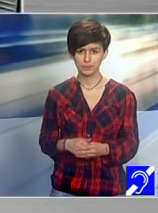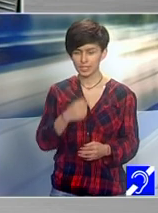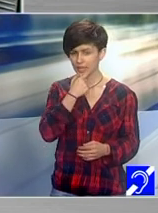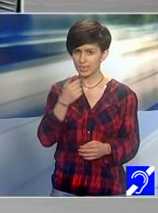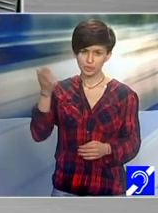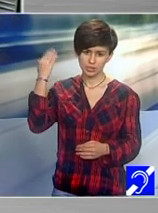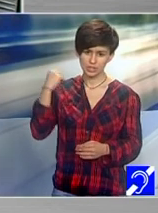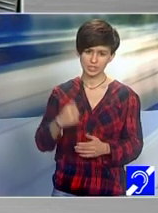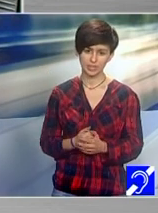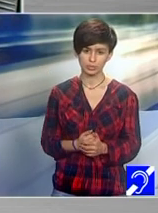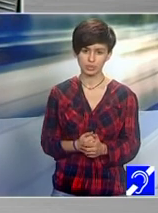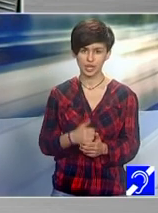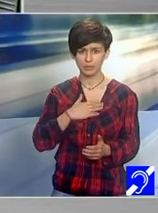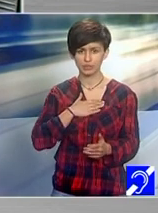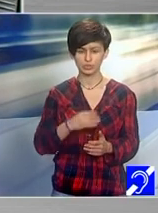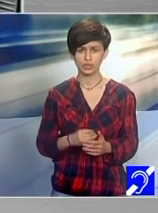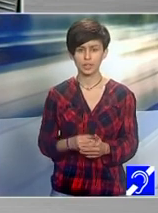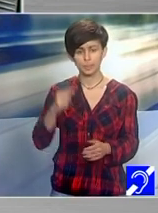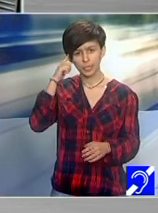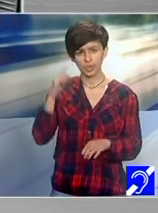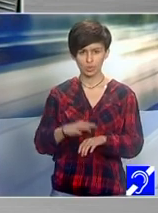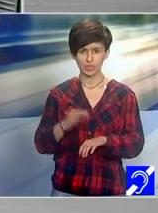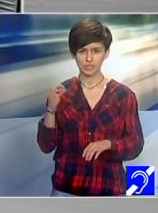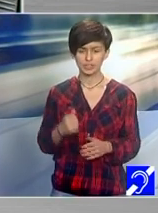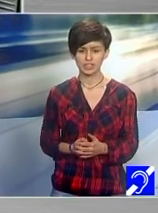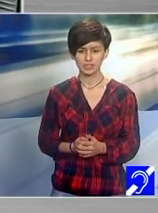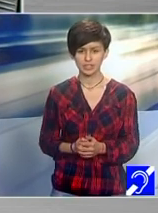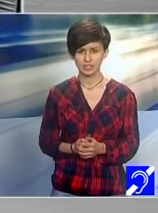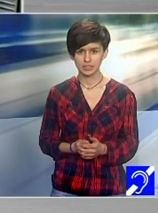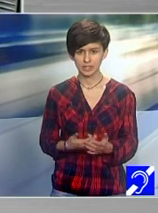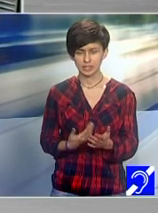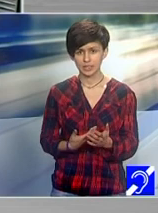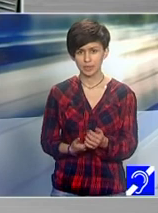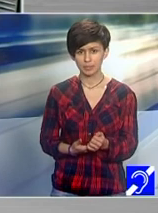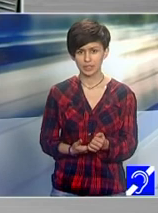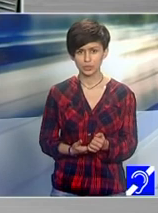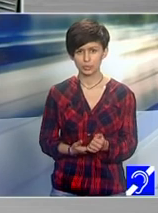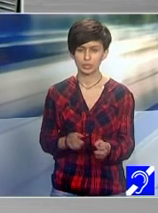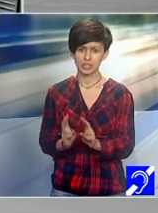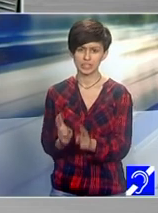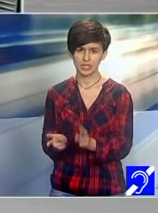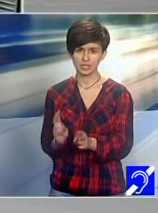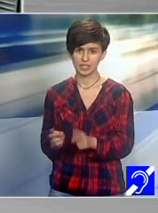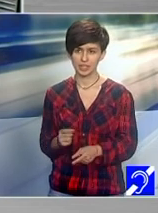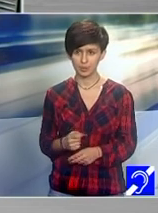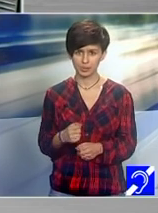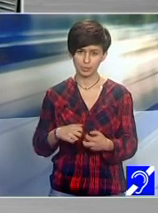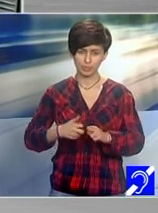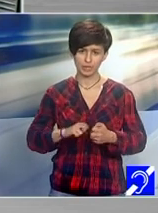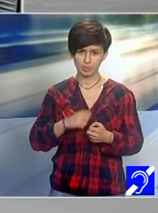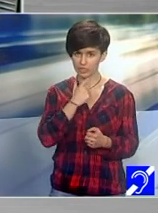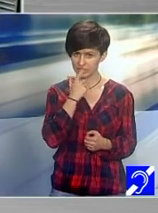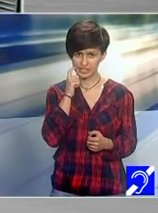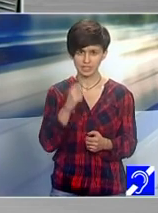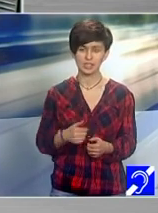în cadrul salonului o invenție pentru tratarea parodontozei. De exemplu, avem invenții în domeniul